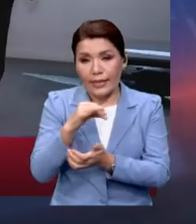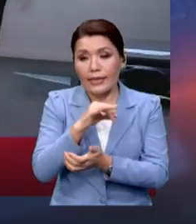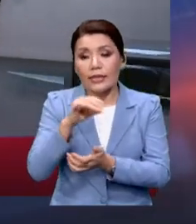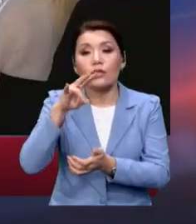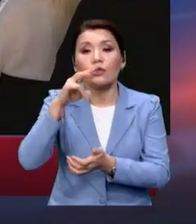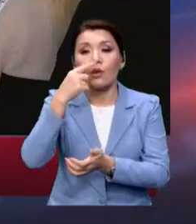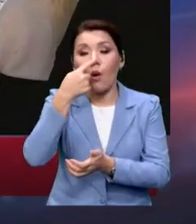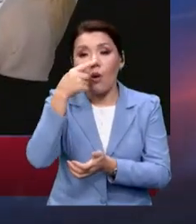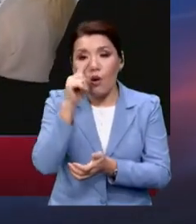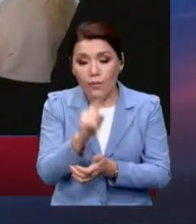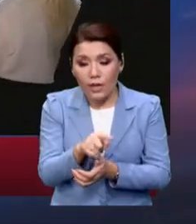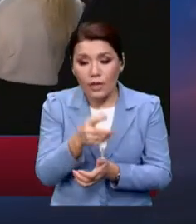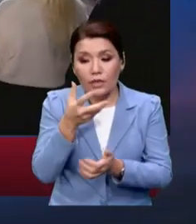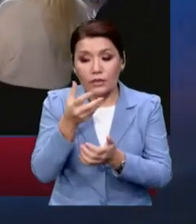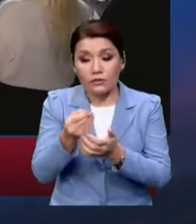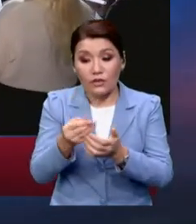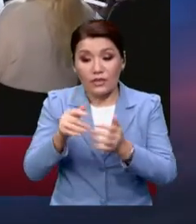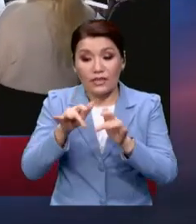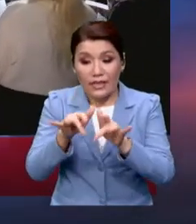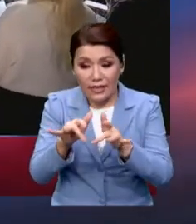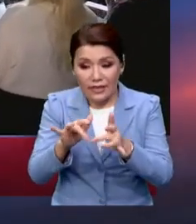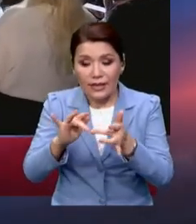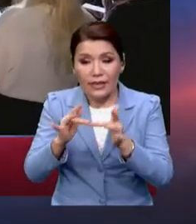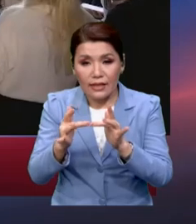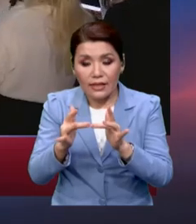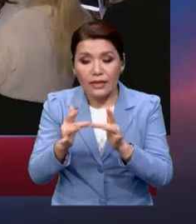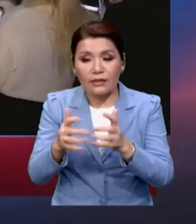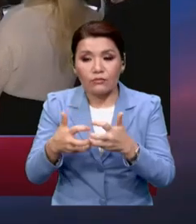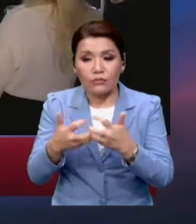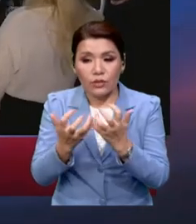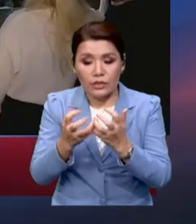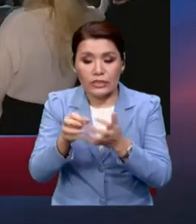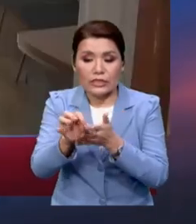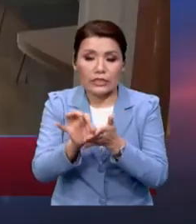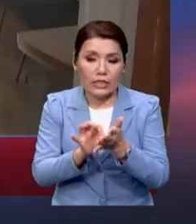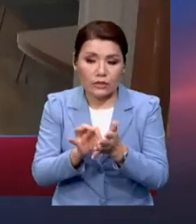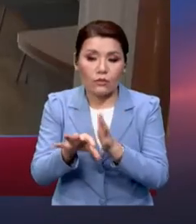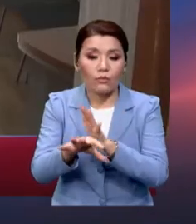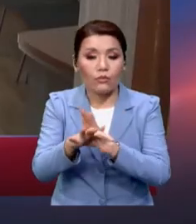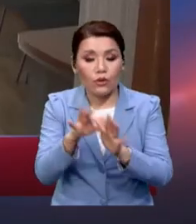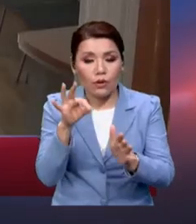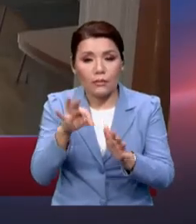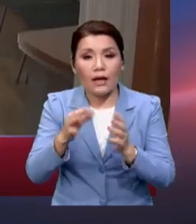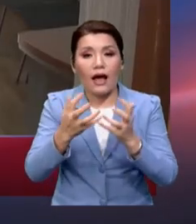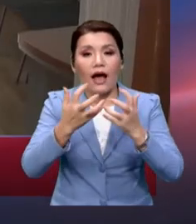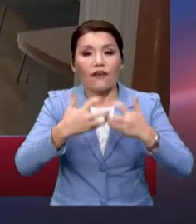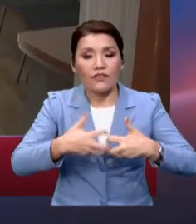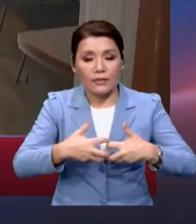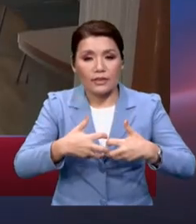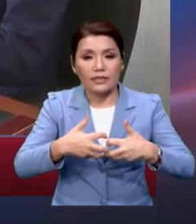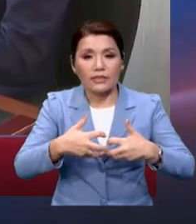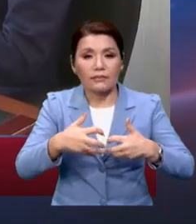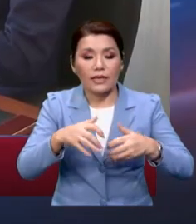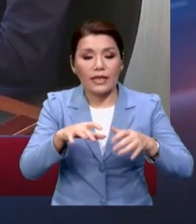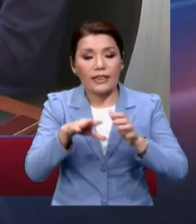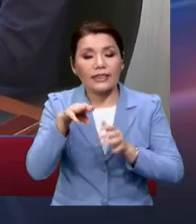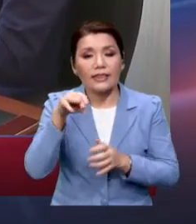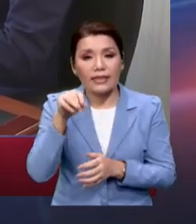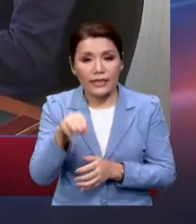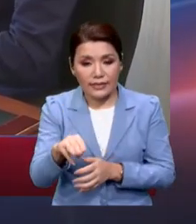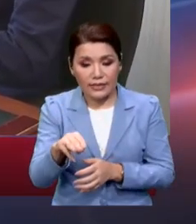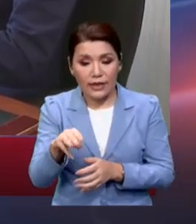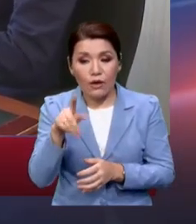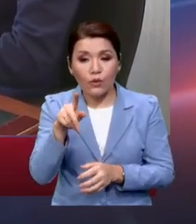номер, и система сама отберет лучших кандидатов по результатам автоматизированного тестирования.